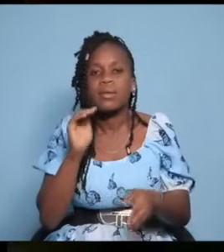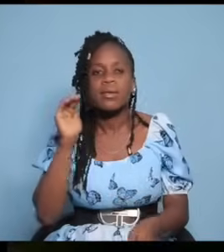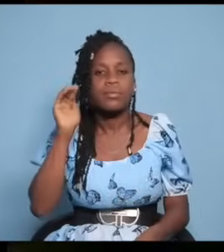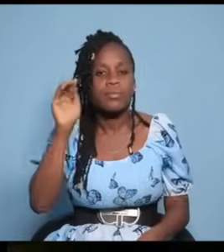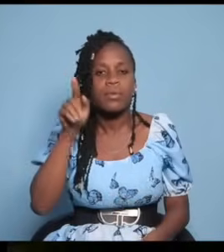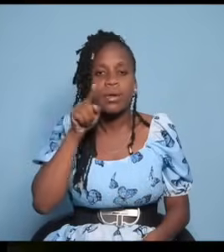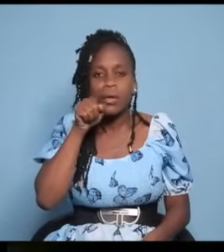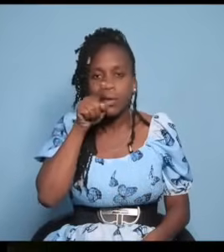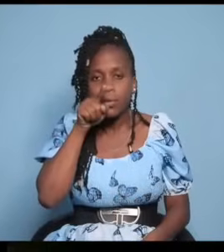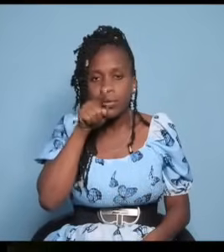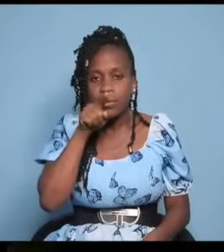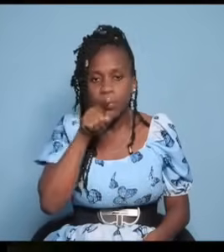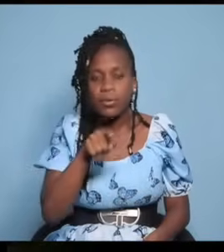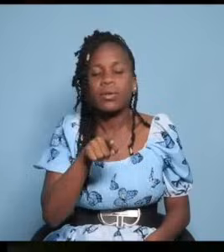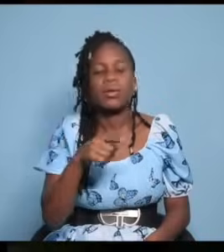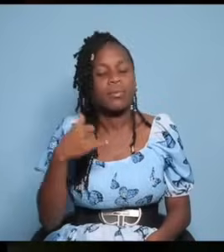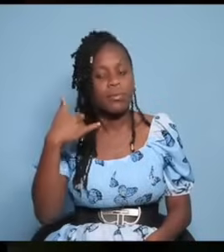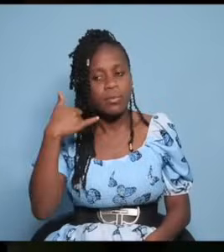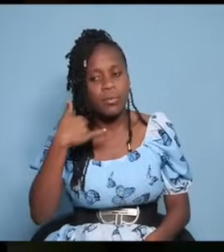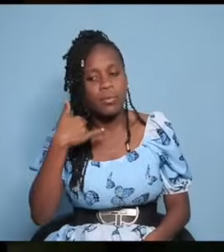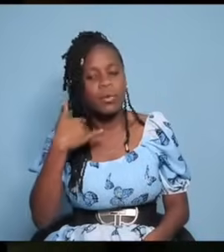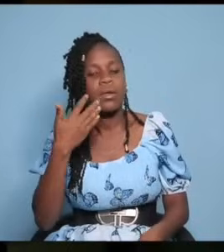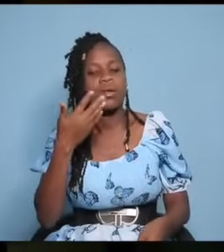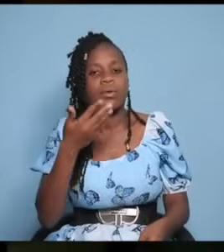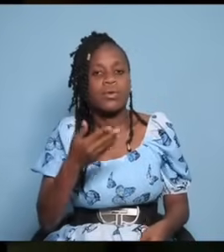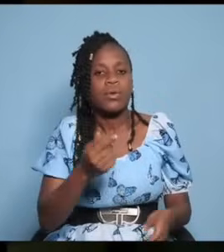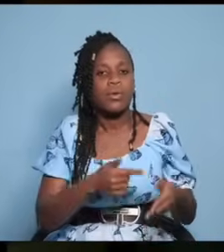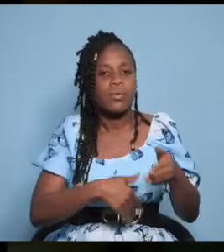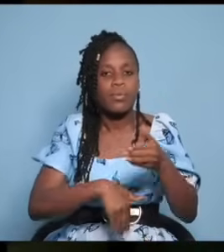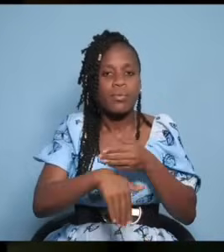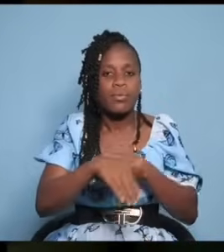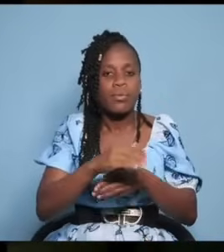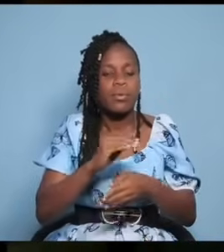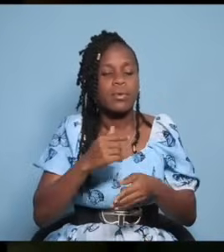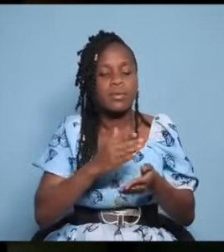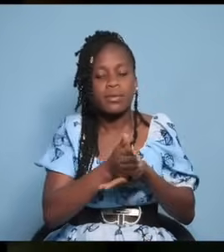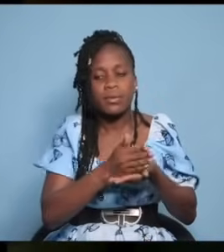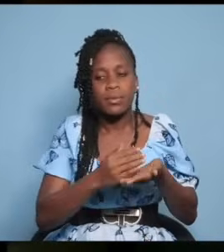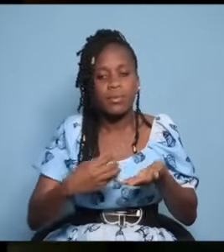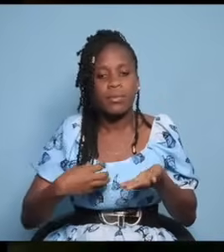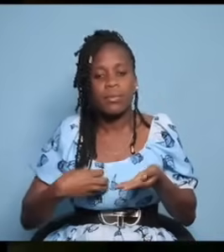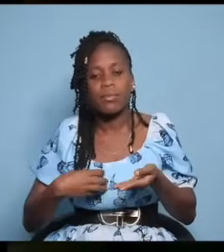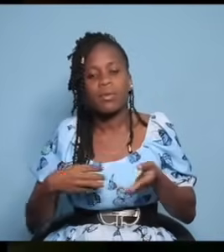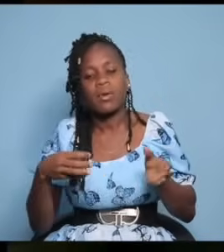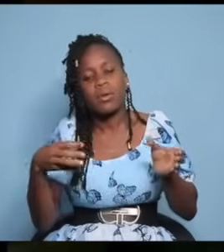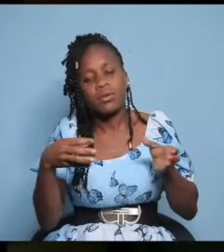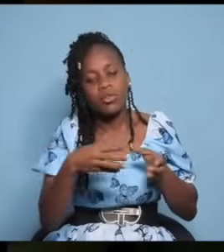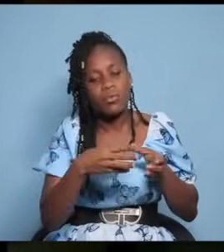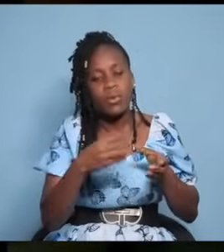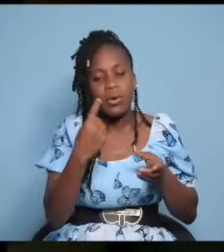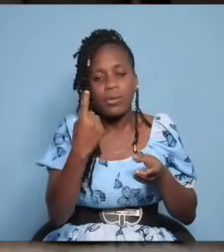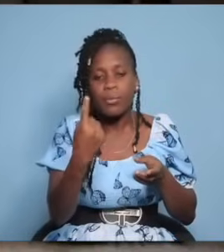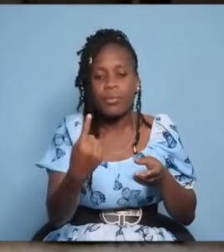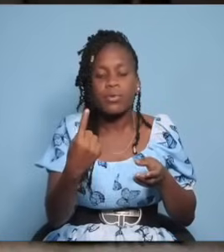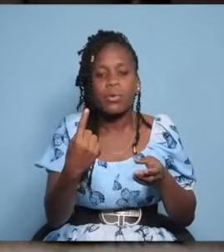huyu bwana alipigiwa simu na mtu huyu moja kati ya mawaziri waliokuwa katika hii chama kimoja na huyu makamu wa rais, alipigiwa simu na